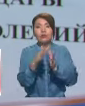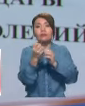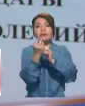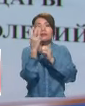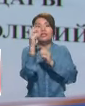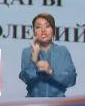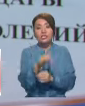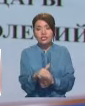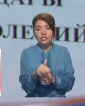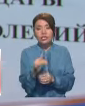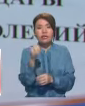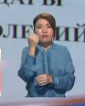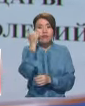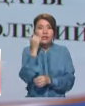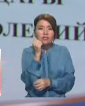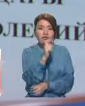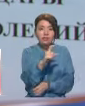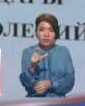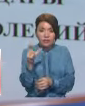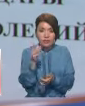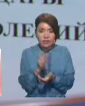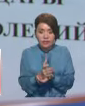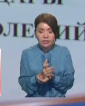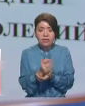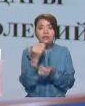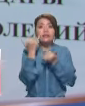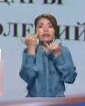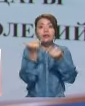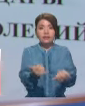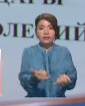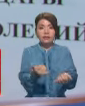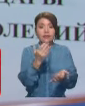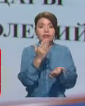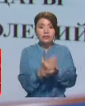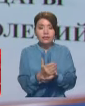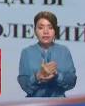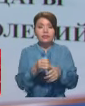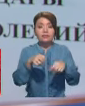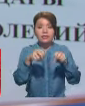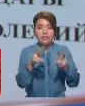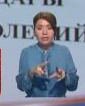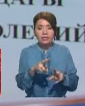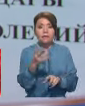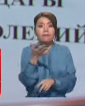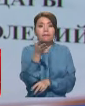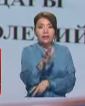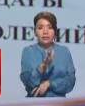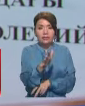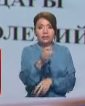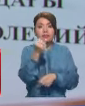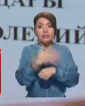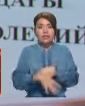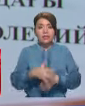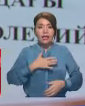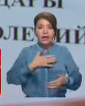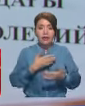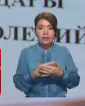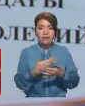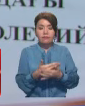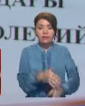тысяч ветеранов. Также для них функционирует по городу 5 центров активного